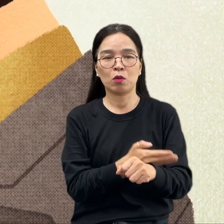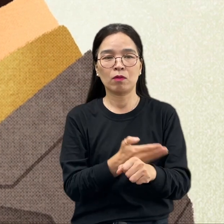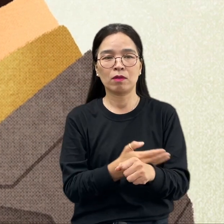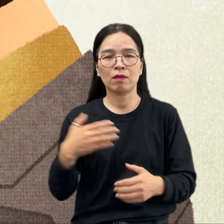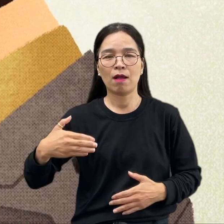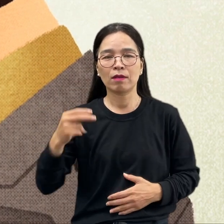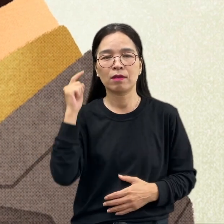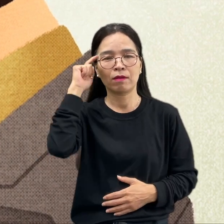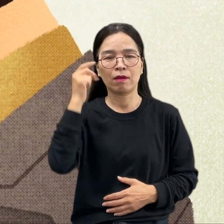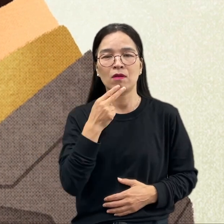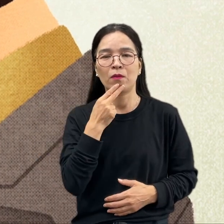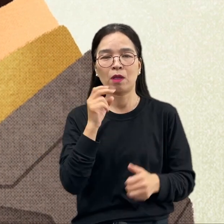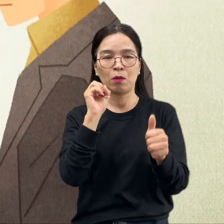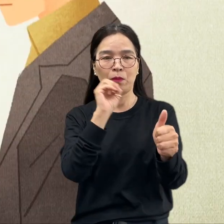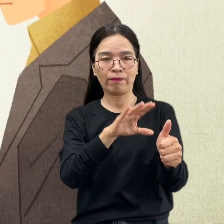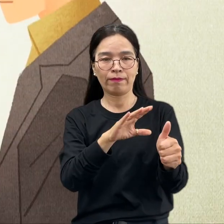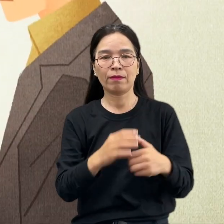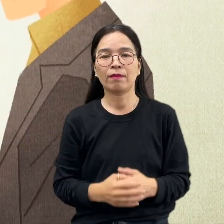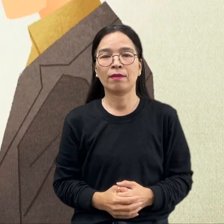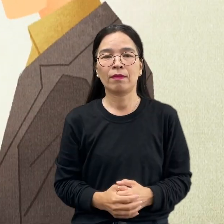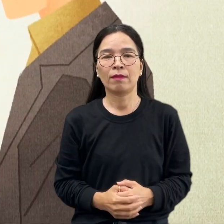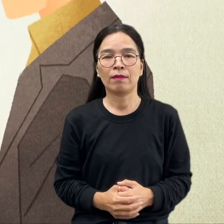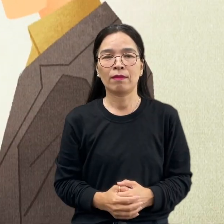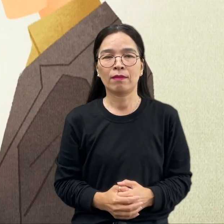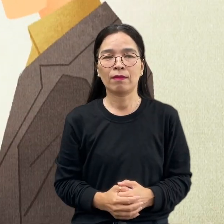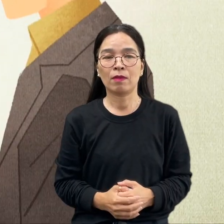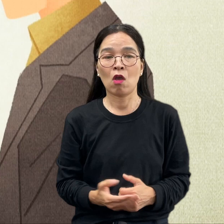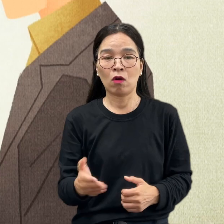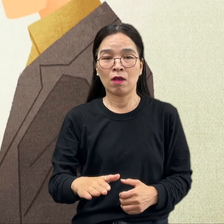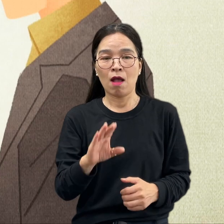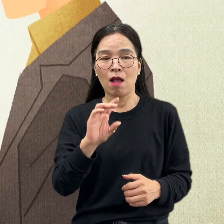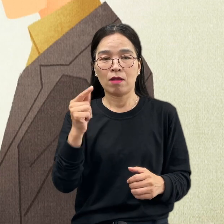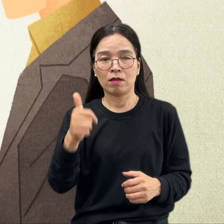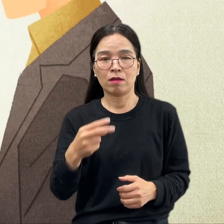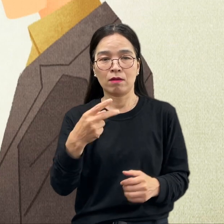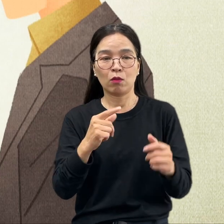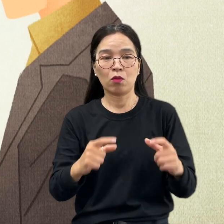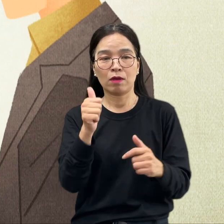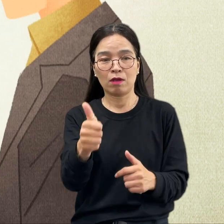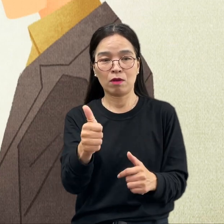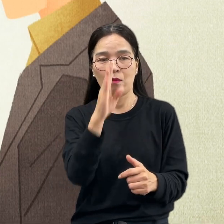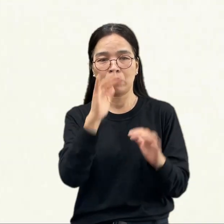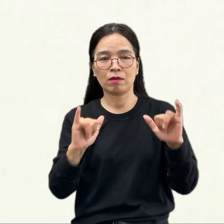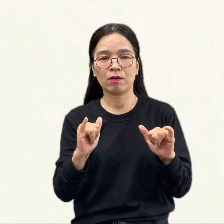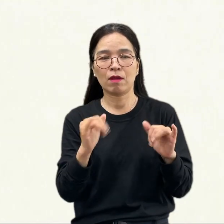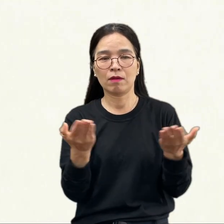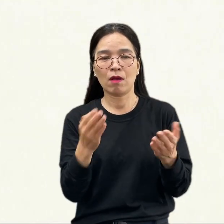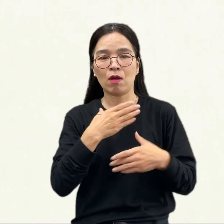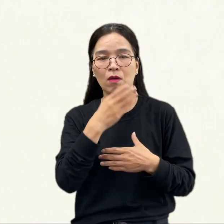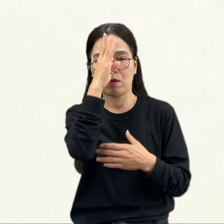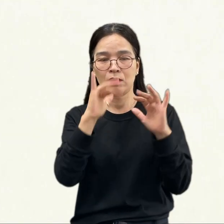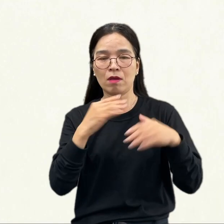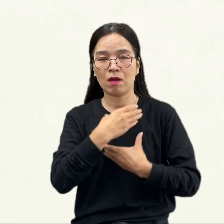때 받는 것 같아서 요셉 씨는 아직 생각이 없다고 했습니다. 그러자 안드레아 씨는